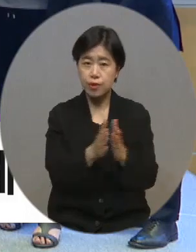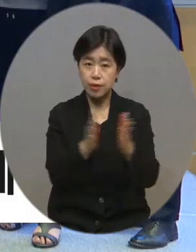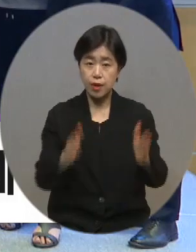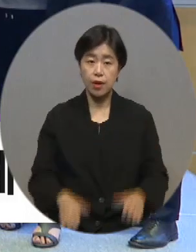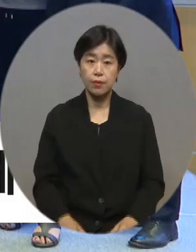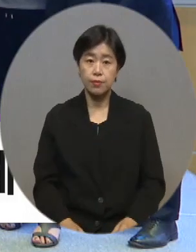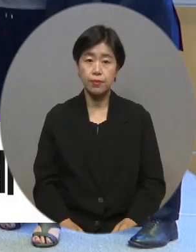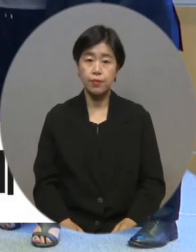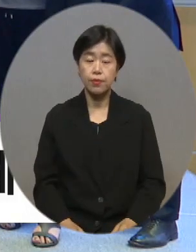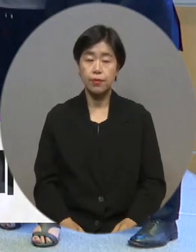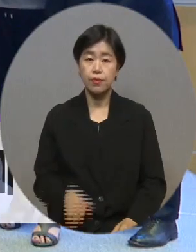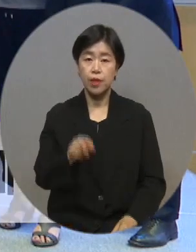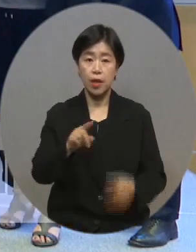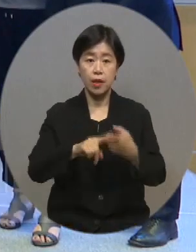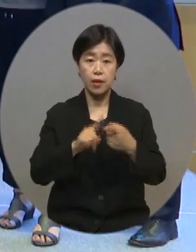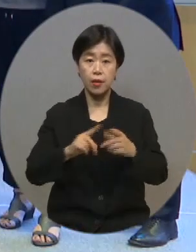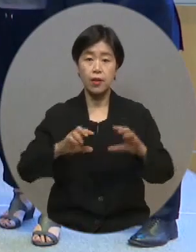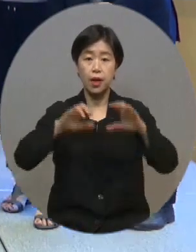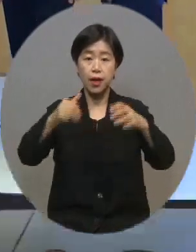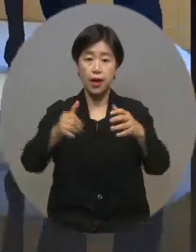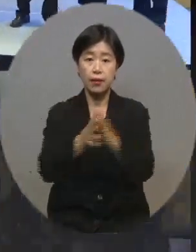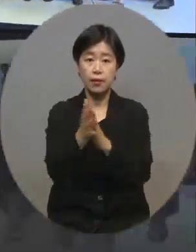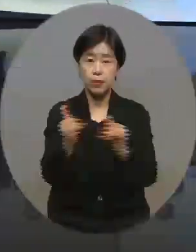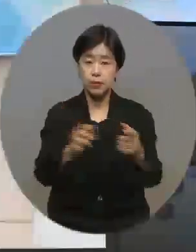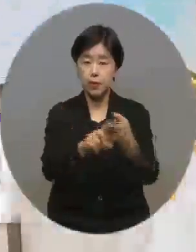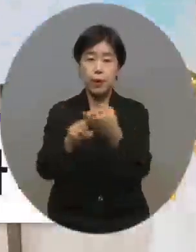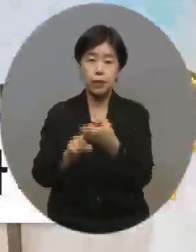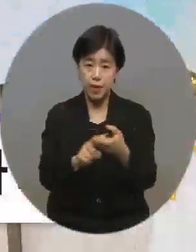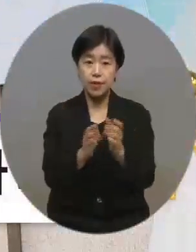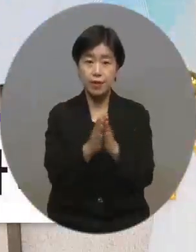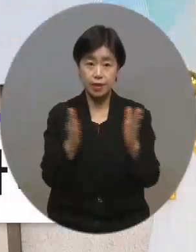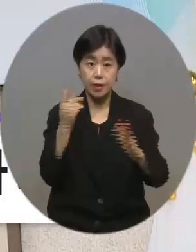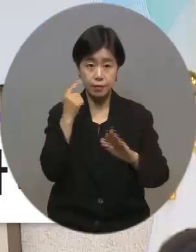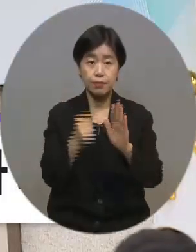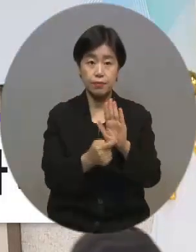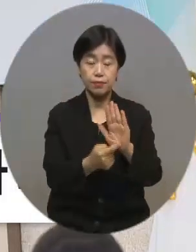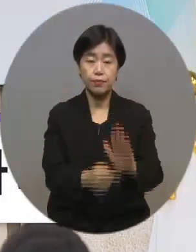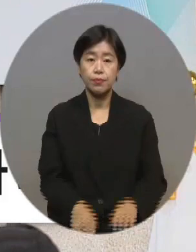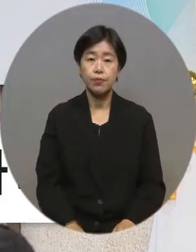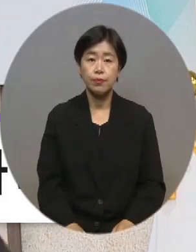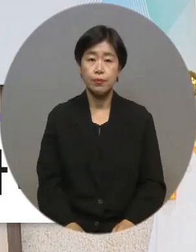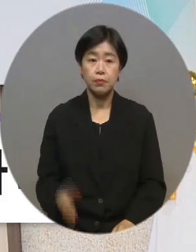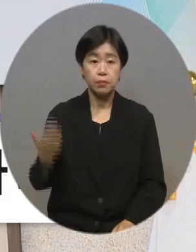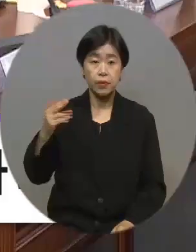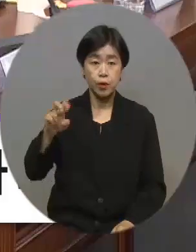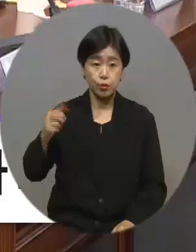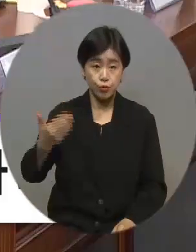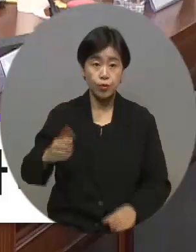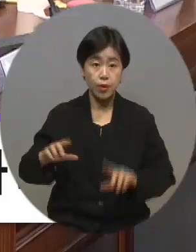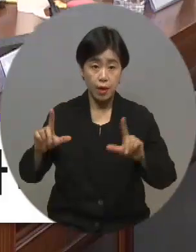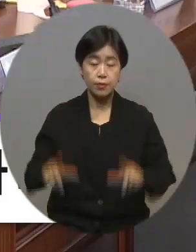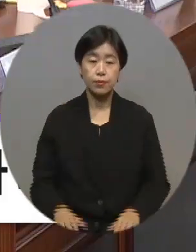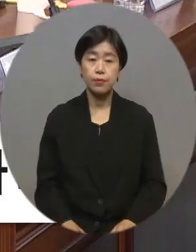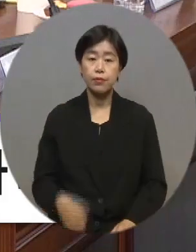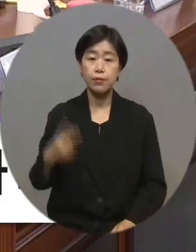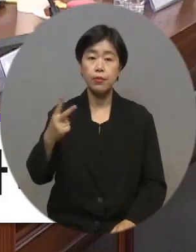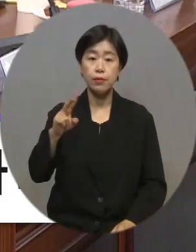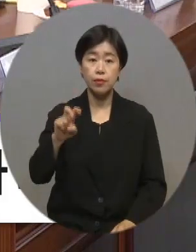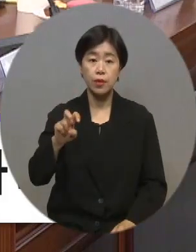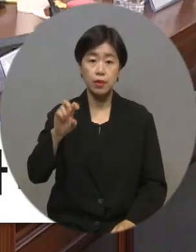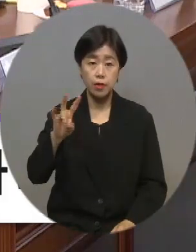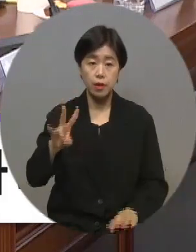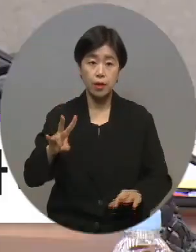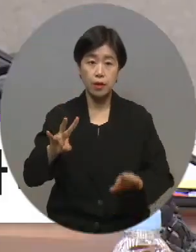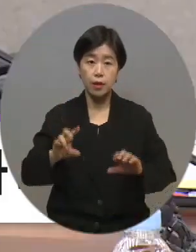시민연대를 넓혀나가겠다고 밝혔습니다. 지난 29일 김영호 통일부 장관은 2024년